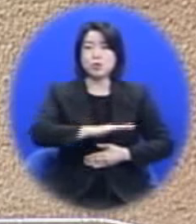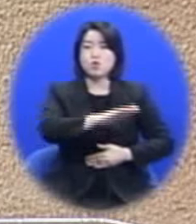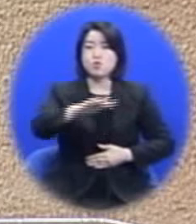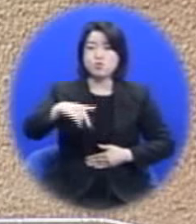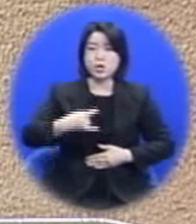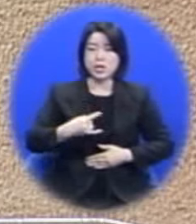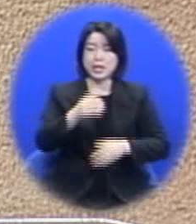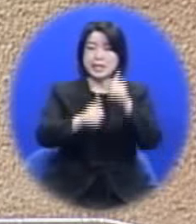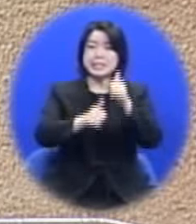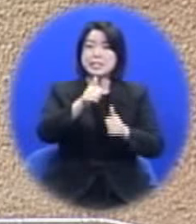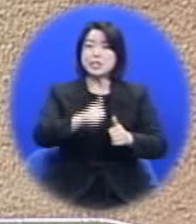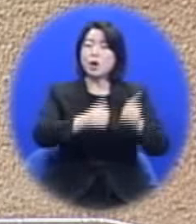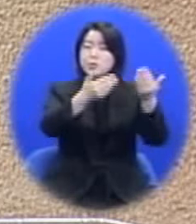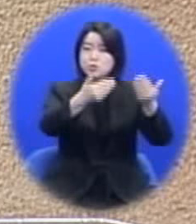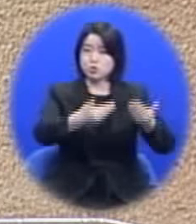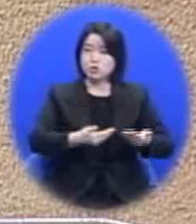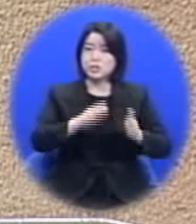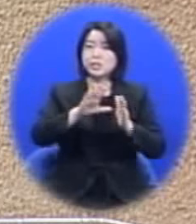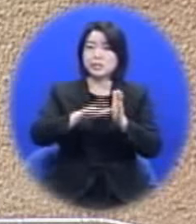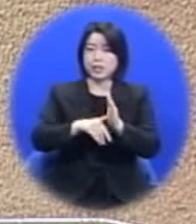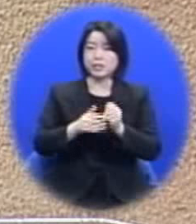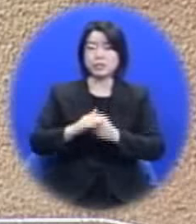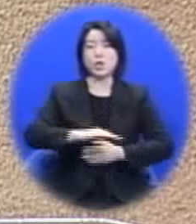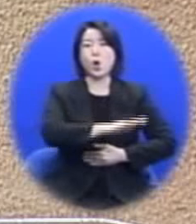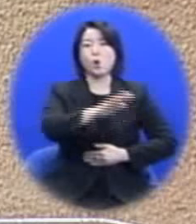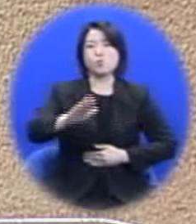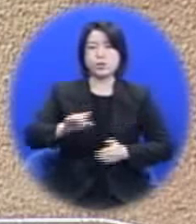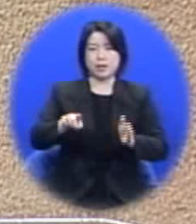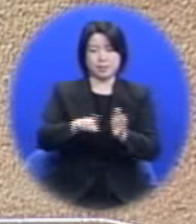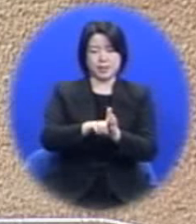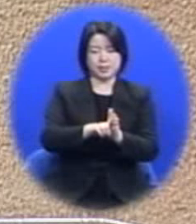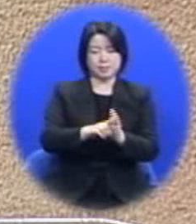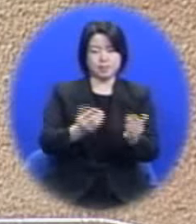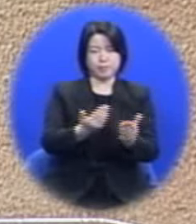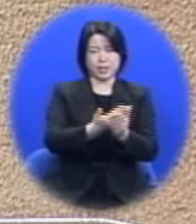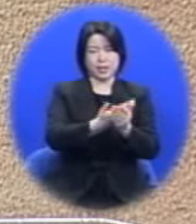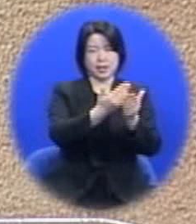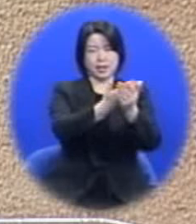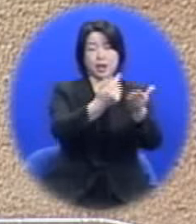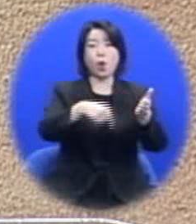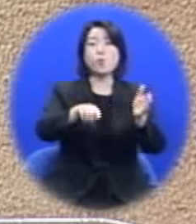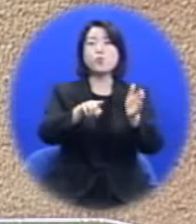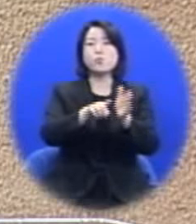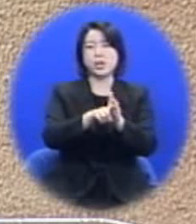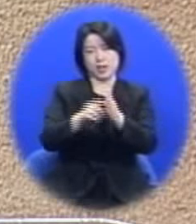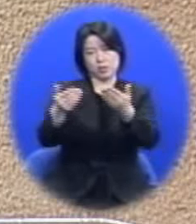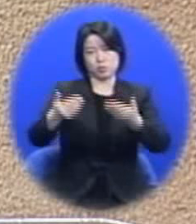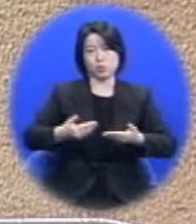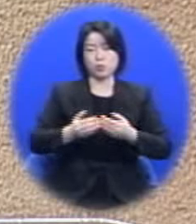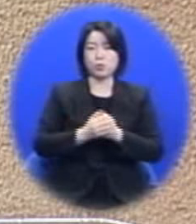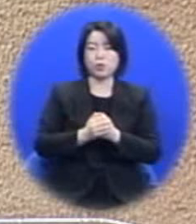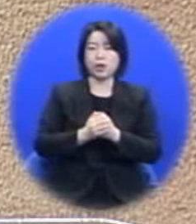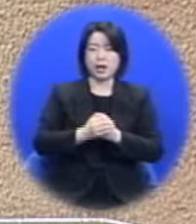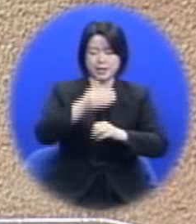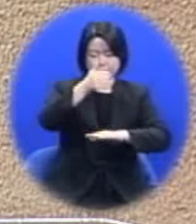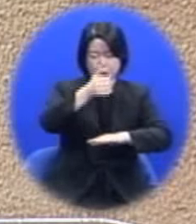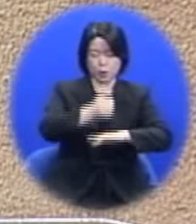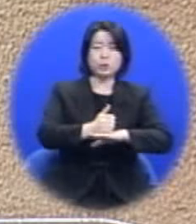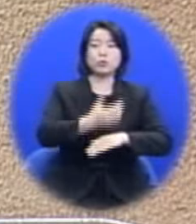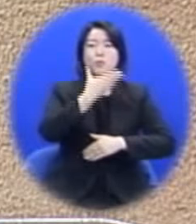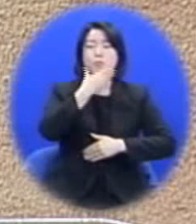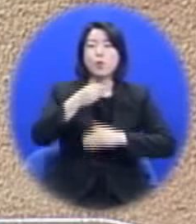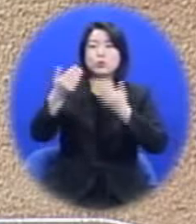이렇게 시험을 주시는 경우는 우리의 믿음이 자라게 하시려고 하심입니다. 결국은 복을 주시려고